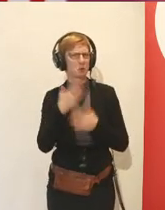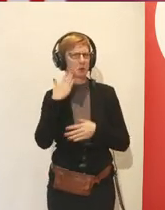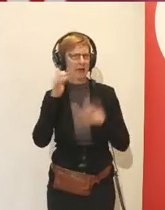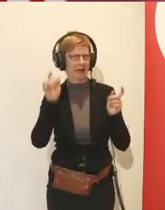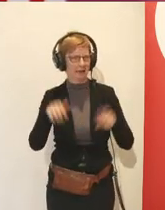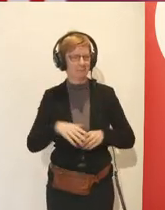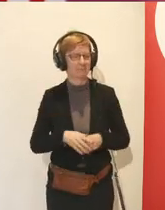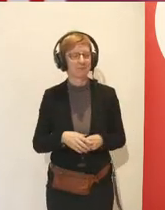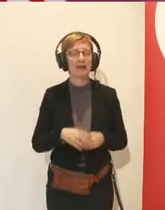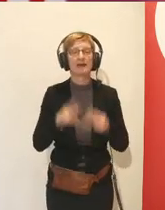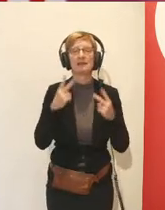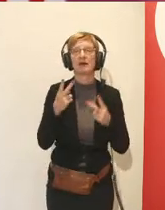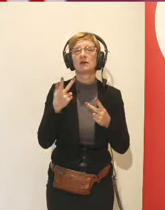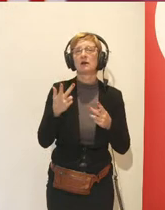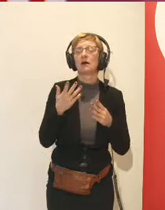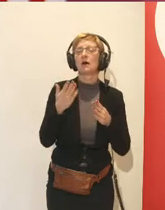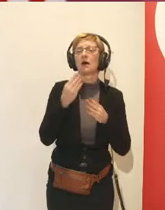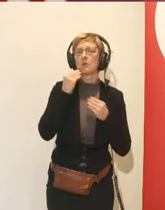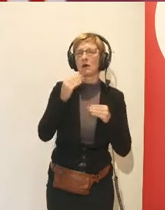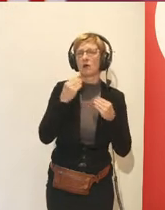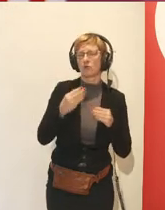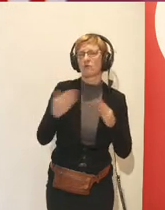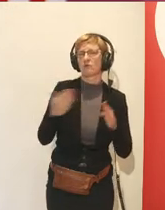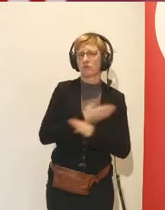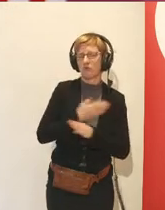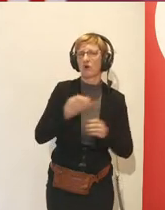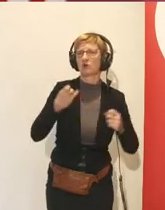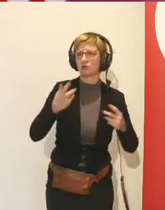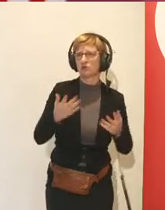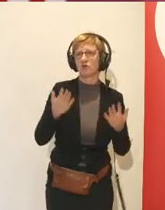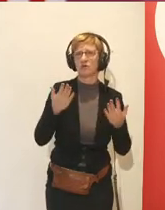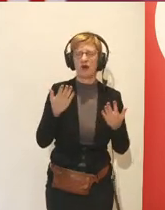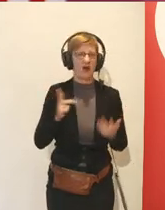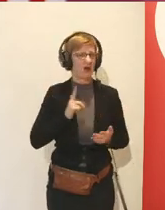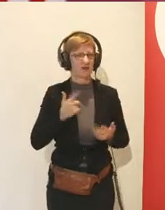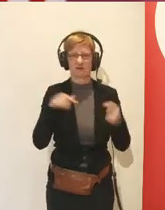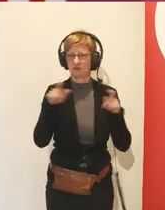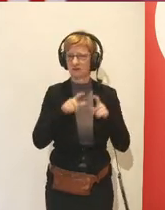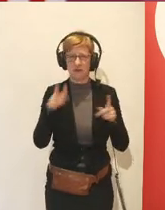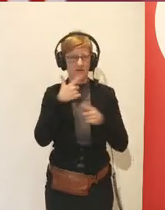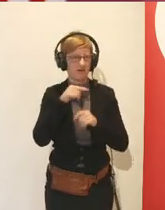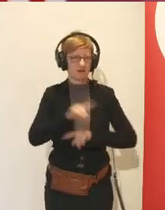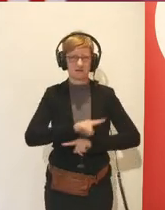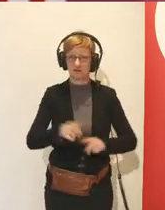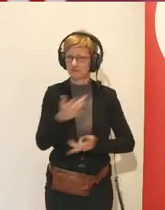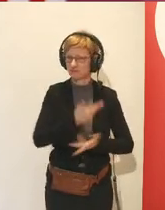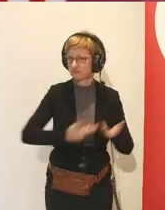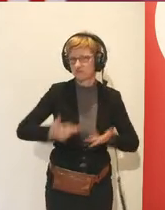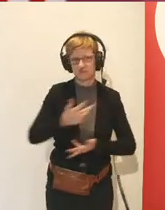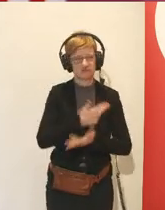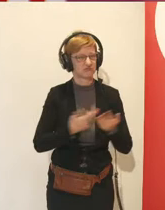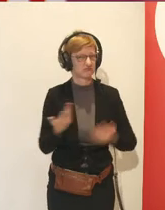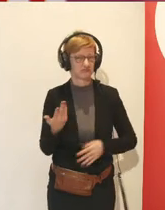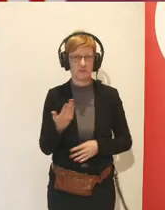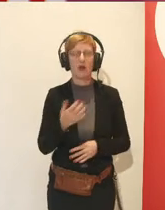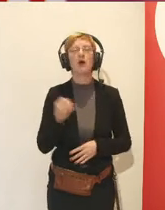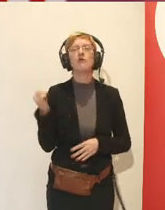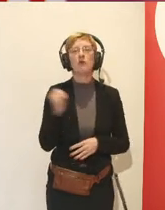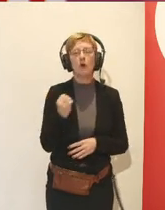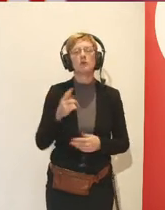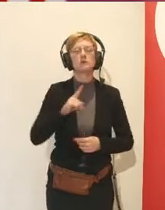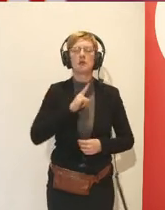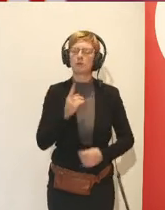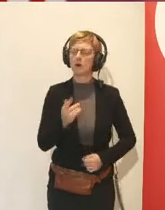vorweg machen ich hätte mir gewünscht dass man über dieses thema nicht reden muss weil es ein thema ist das mich ziemlich